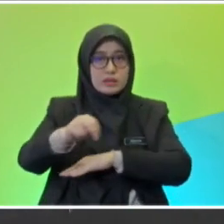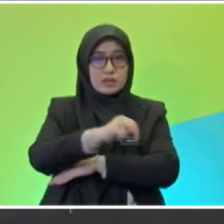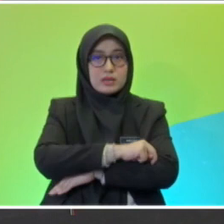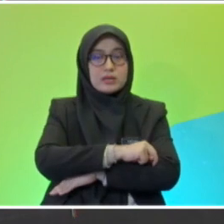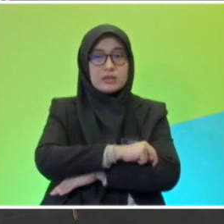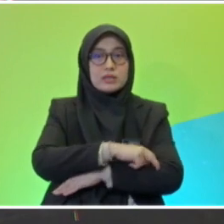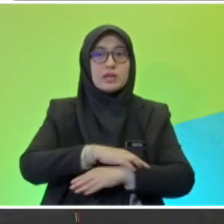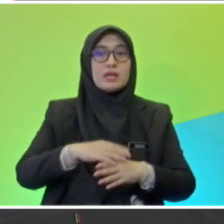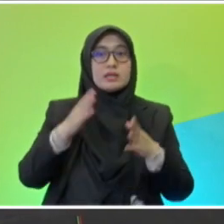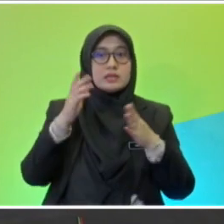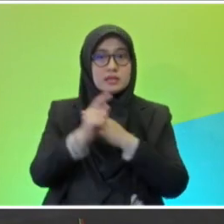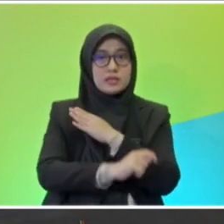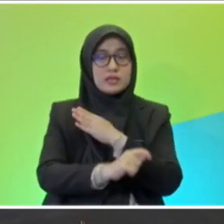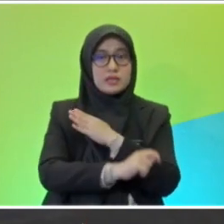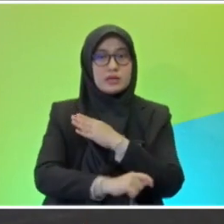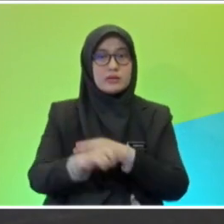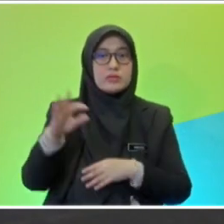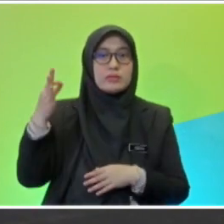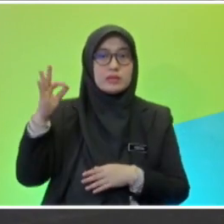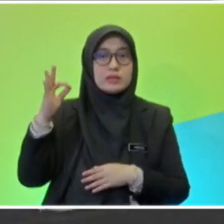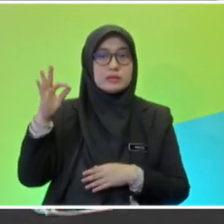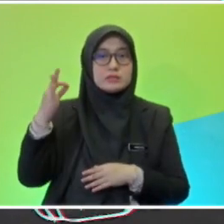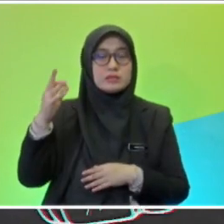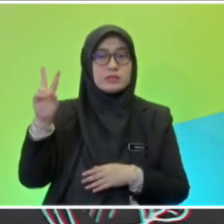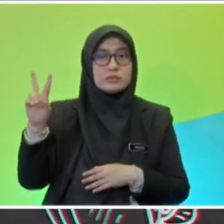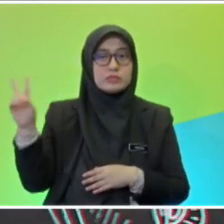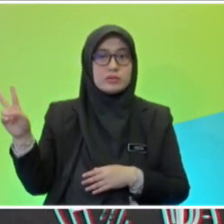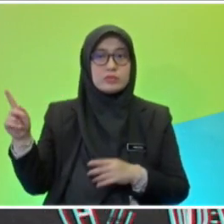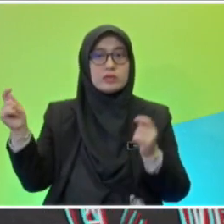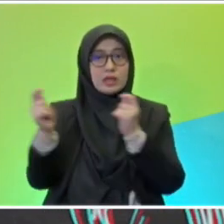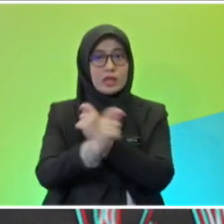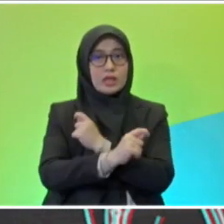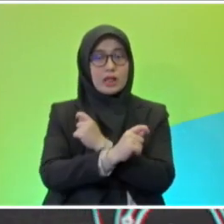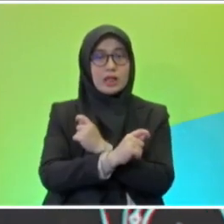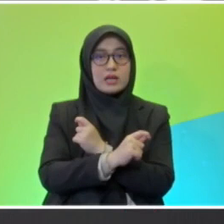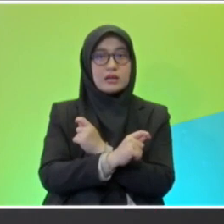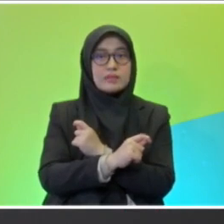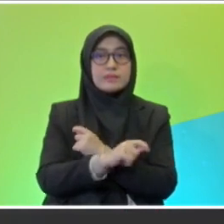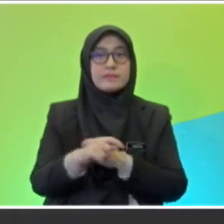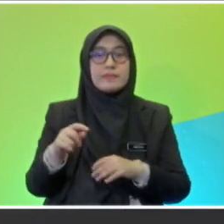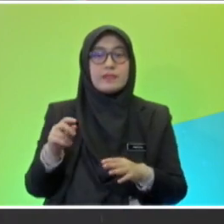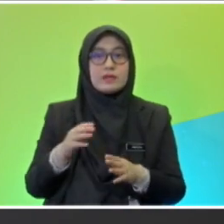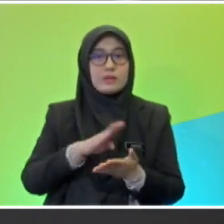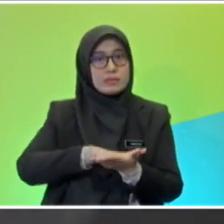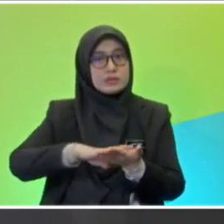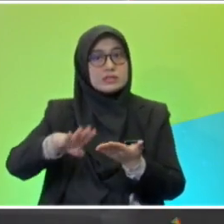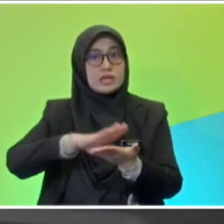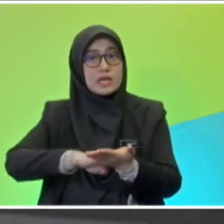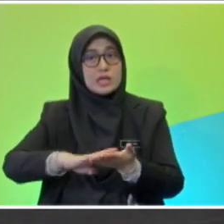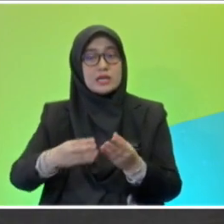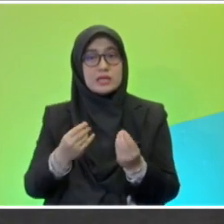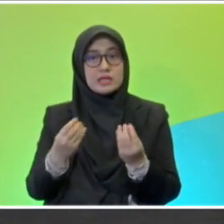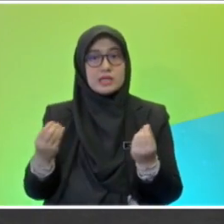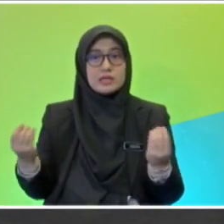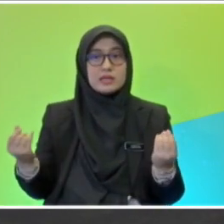pada tahun 1922 petani dikuasa peraturan baru dengan membersihkan tanah tanpa mengambil pas